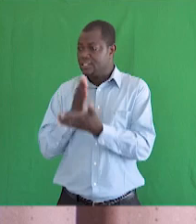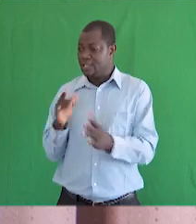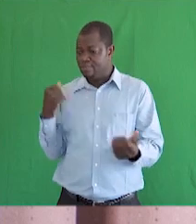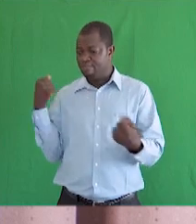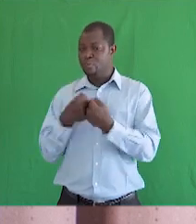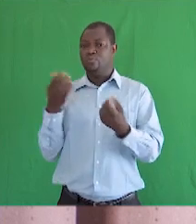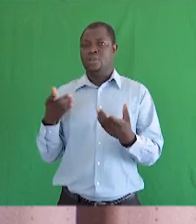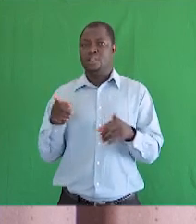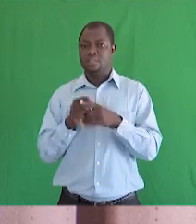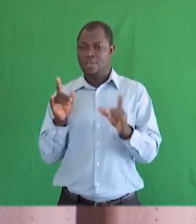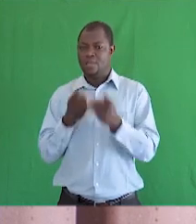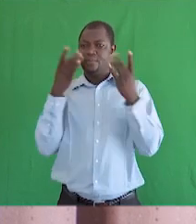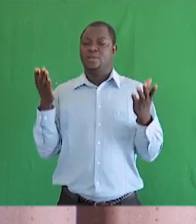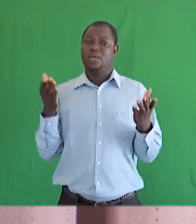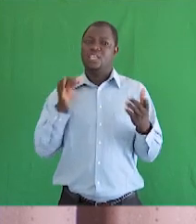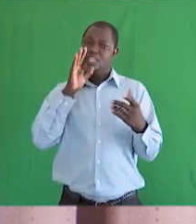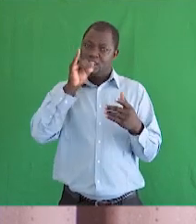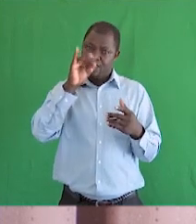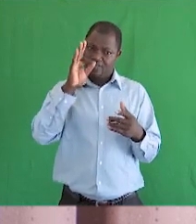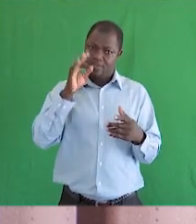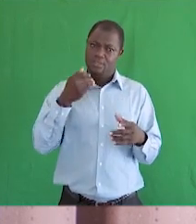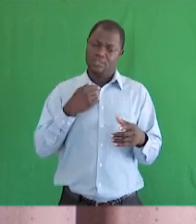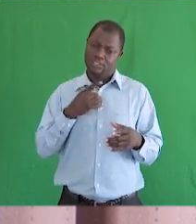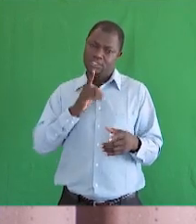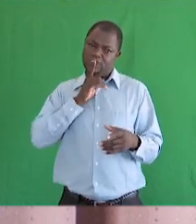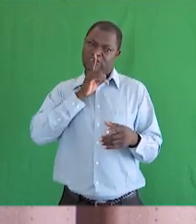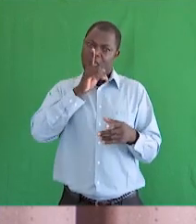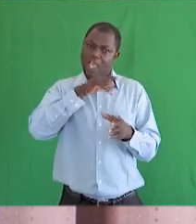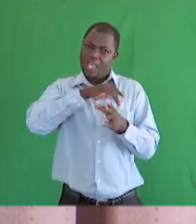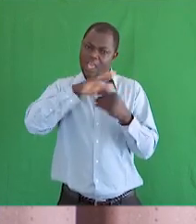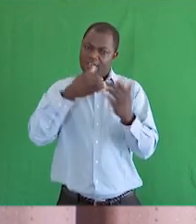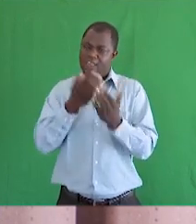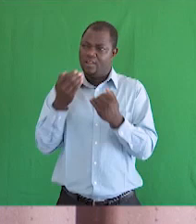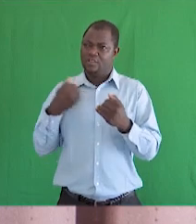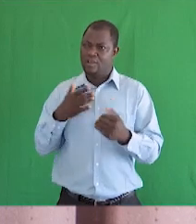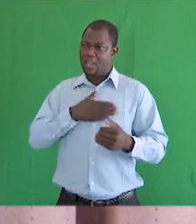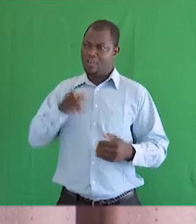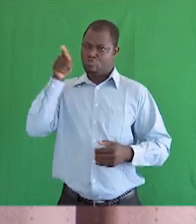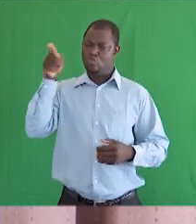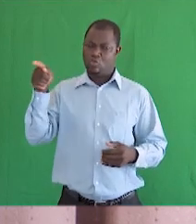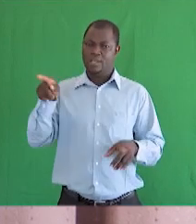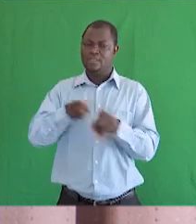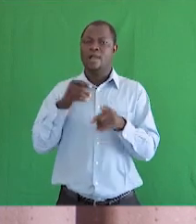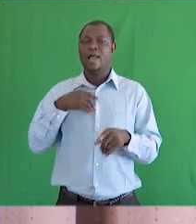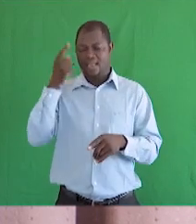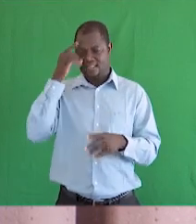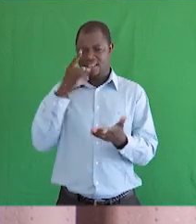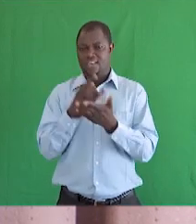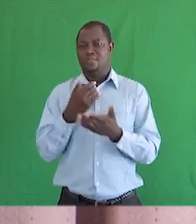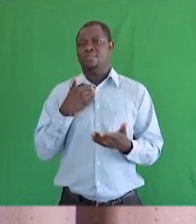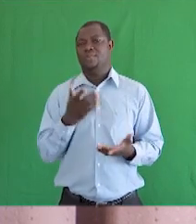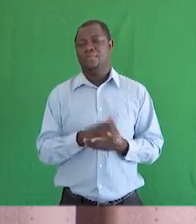tsaona inogona kuuya saka tikangopanana kungoti tiri kuziva kuti mwana wangu anodanana nangana wekangana ndofunga tinogona